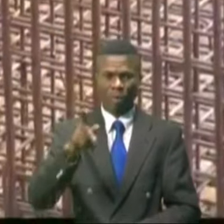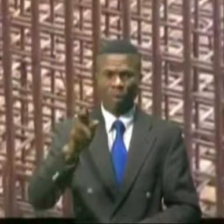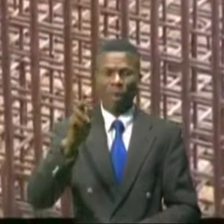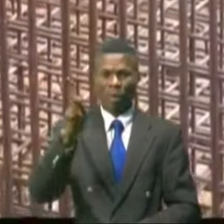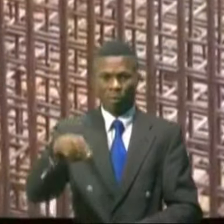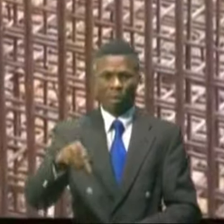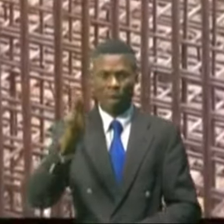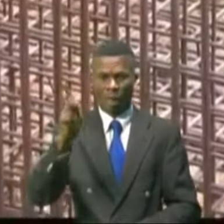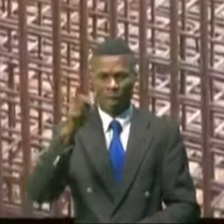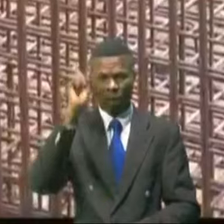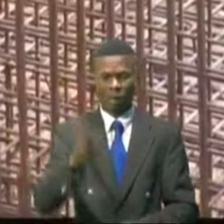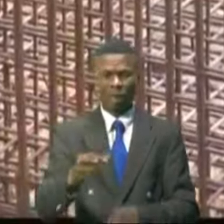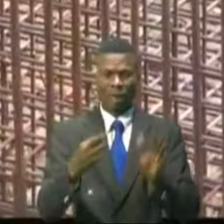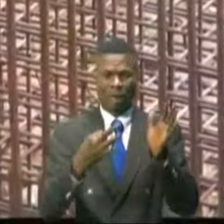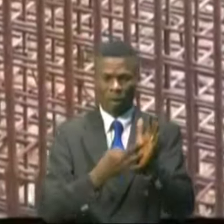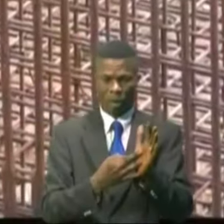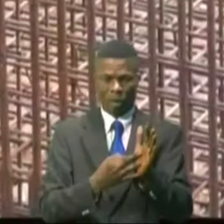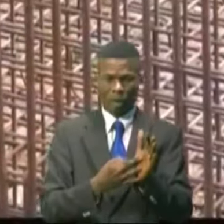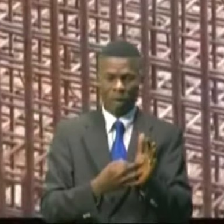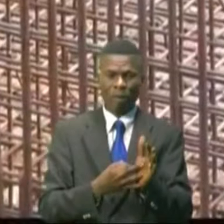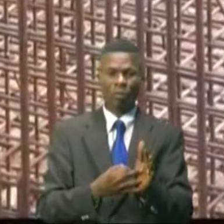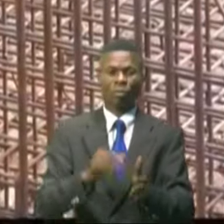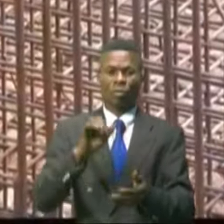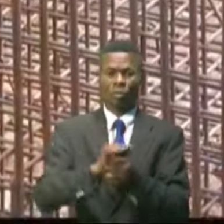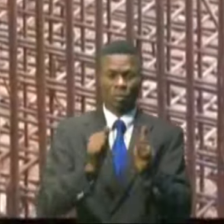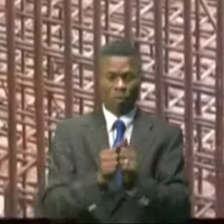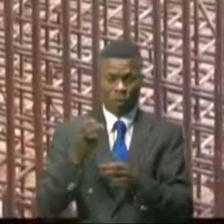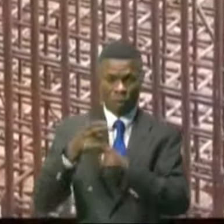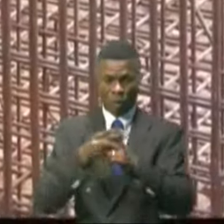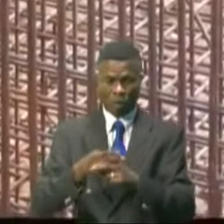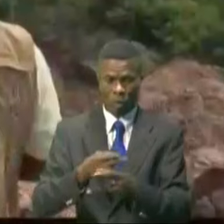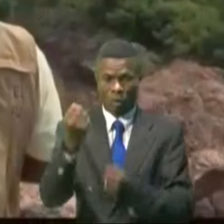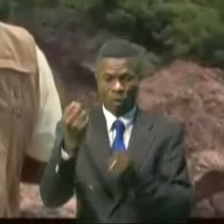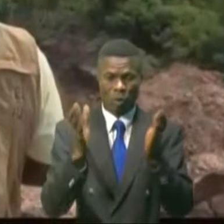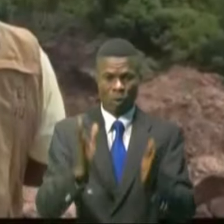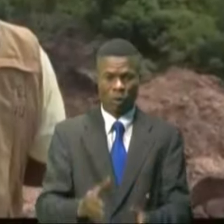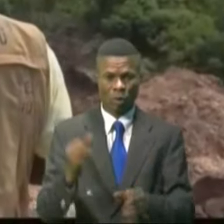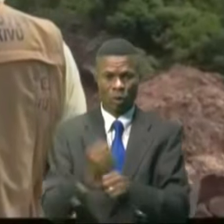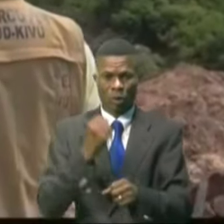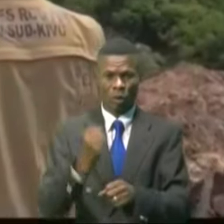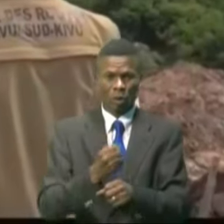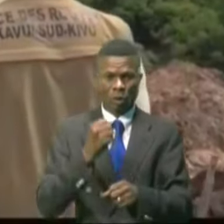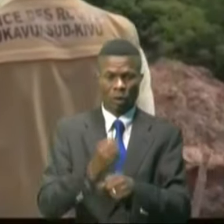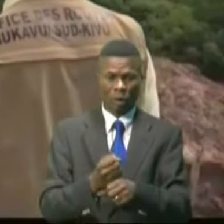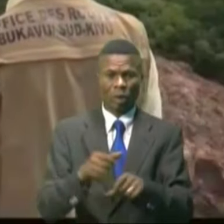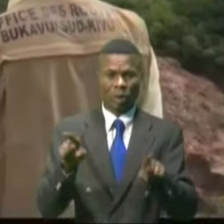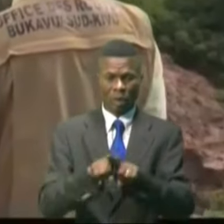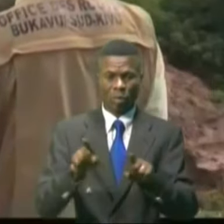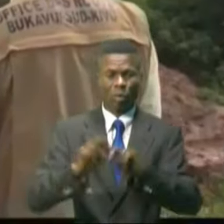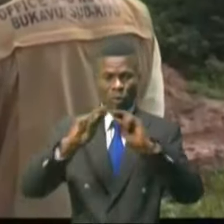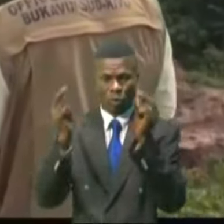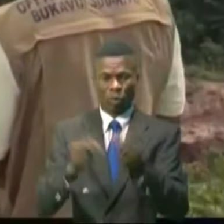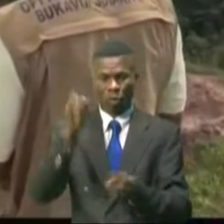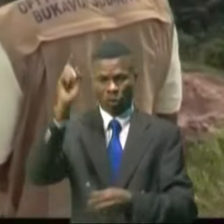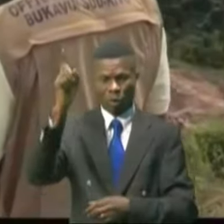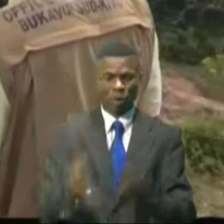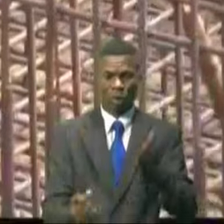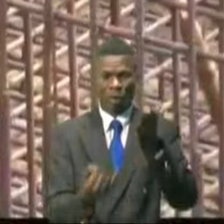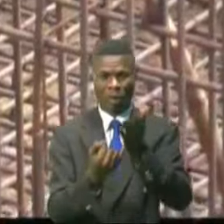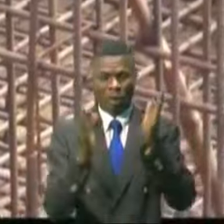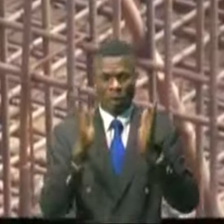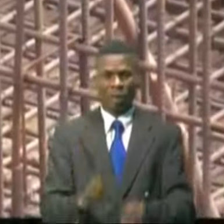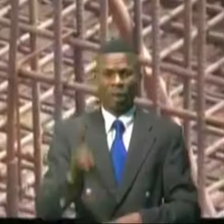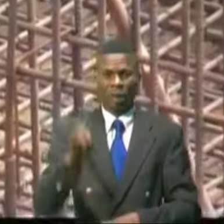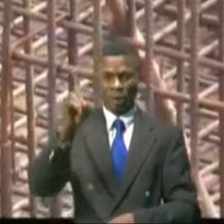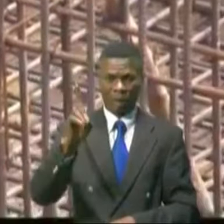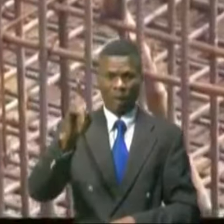PK 108 à Bikamba, sous la supervision du conducteur des travaux de la même brigade, l'ingénieur Deon Gongo, des